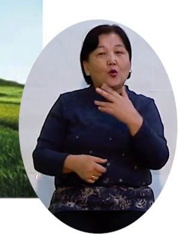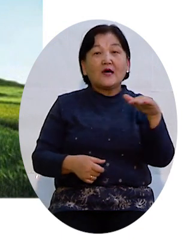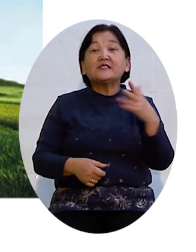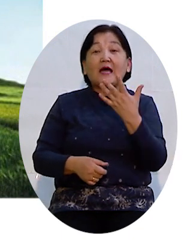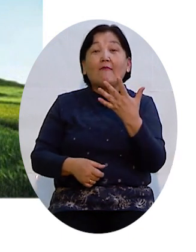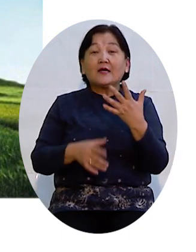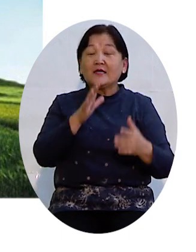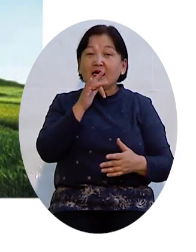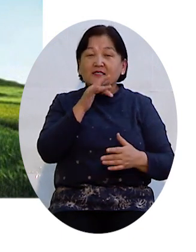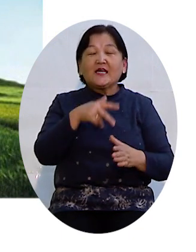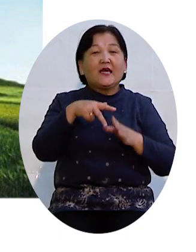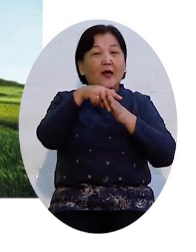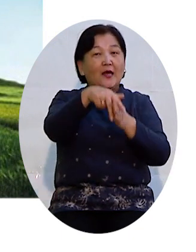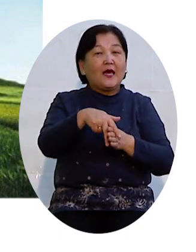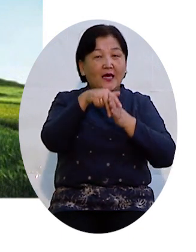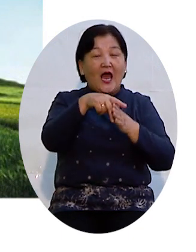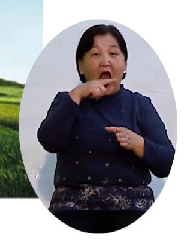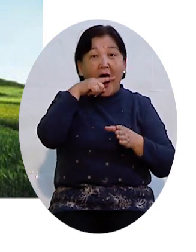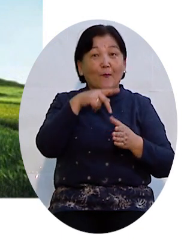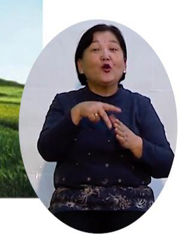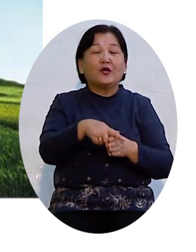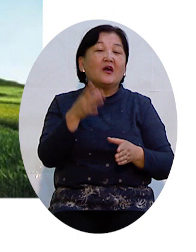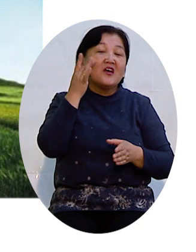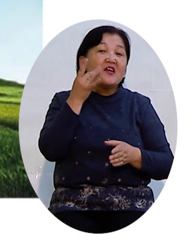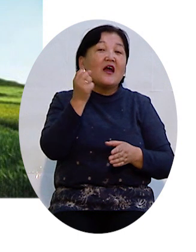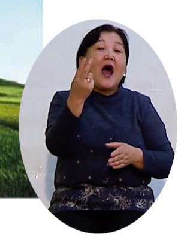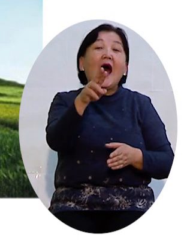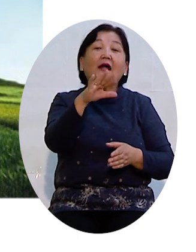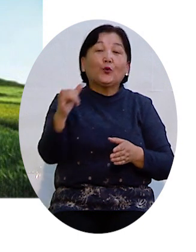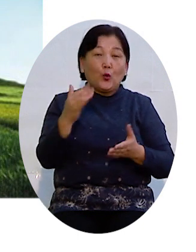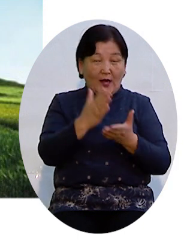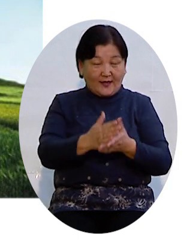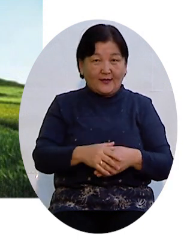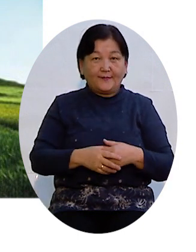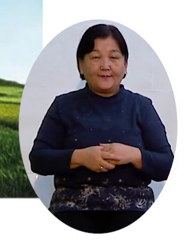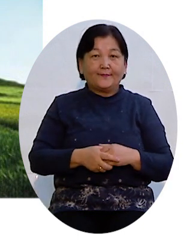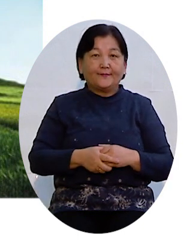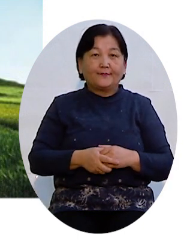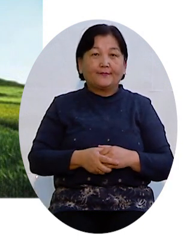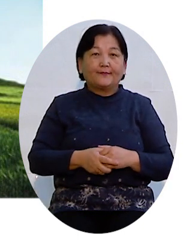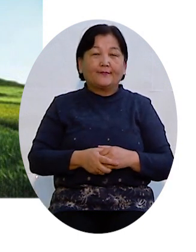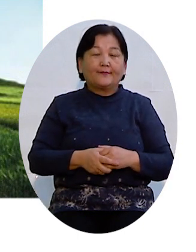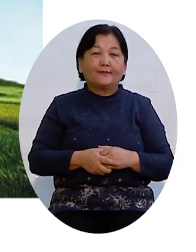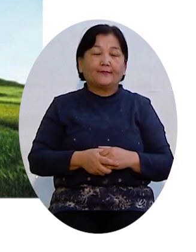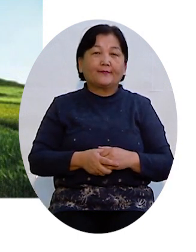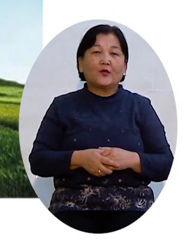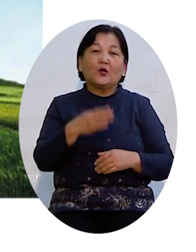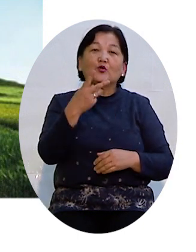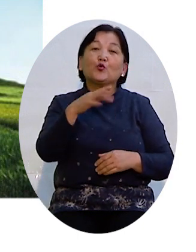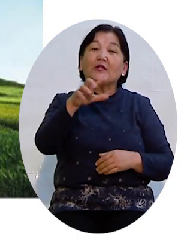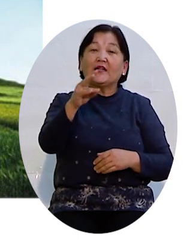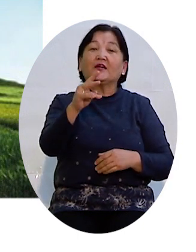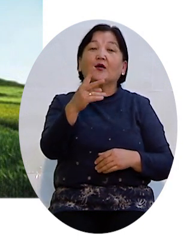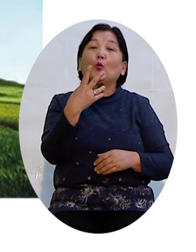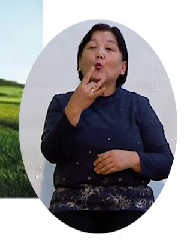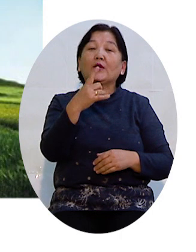хүртэлх насны 90 адуу хилдэг байна. 3 настай 90 адуу, 90 адуу шүдлэн үрээ,